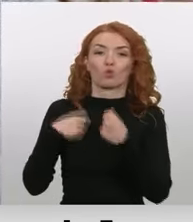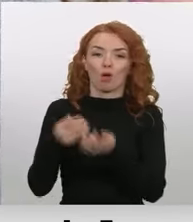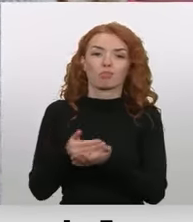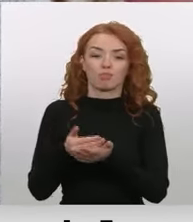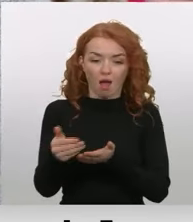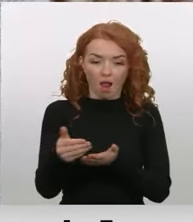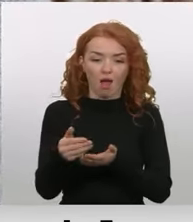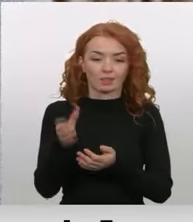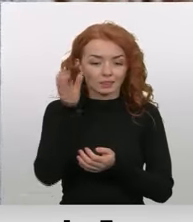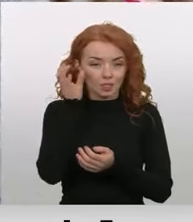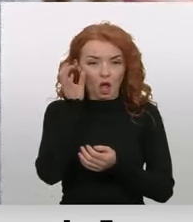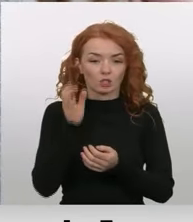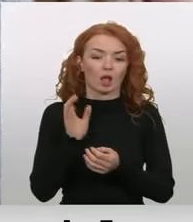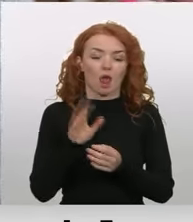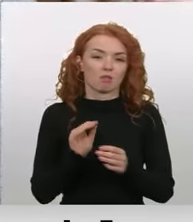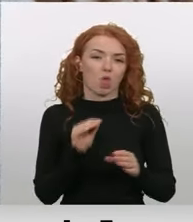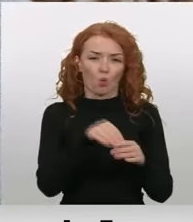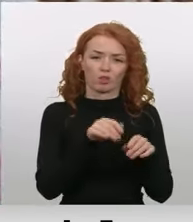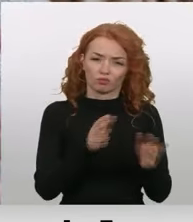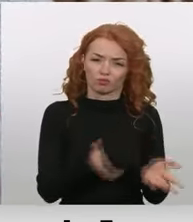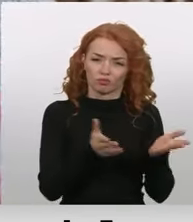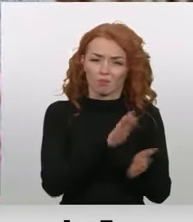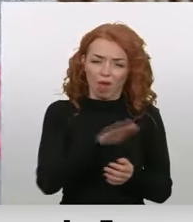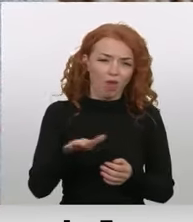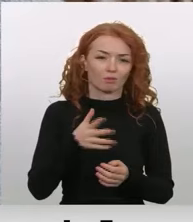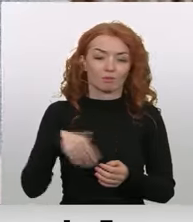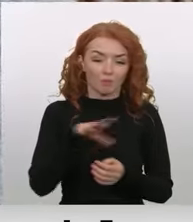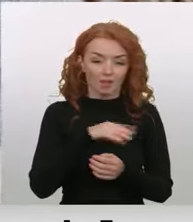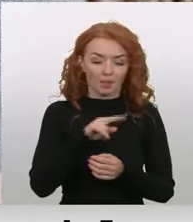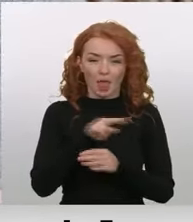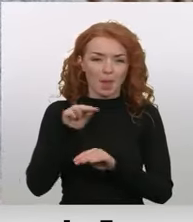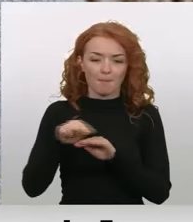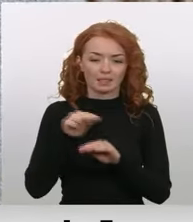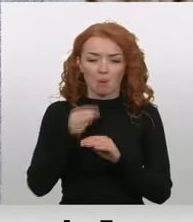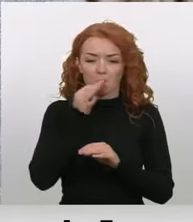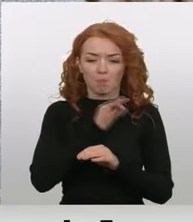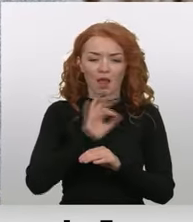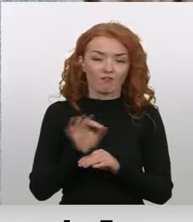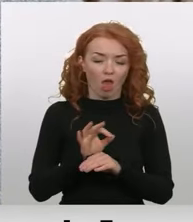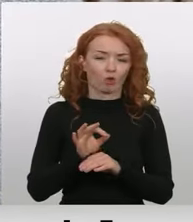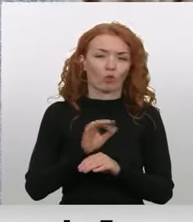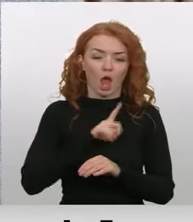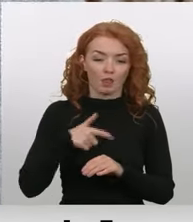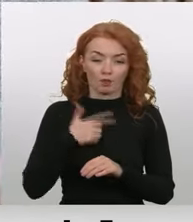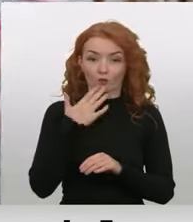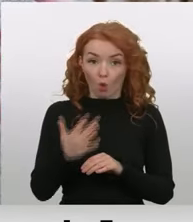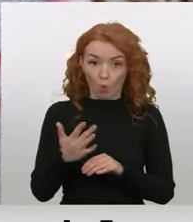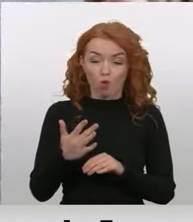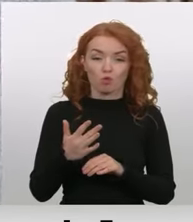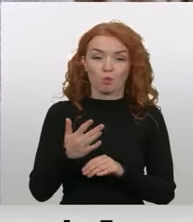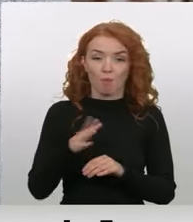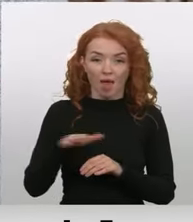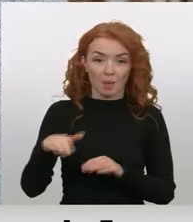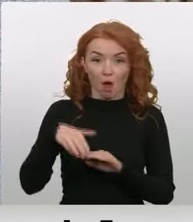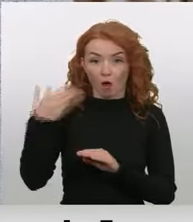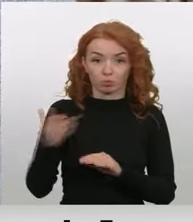zināšanas, ieguldīt bērnos. Kā mēs sakam, mēs neiemācīsim perfektu latviešu valodu diasporas skolēniem, bet